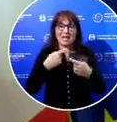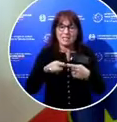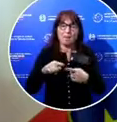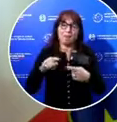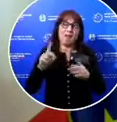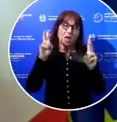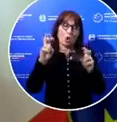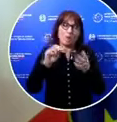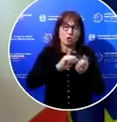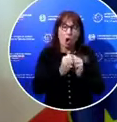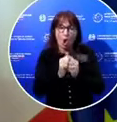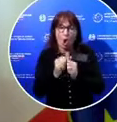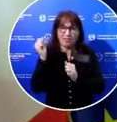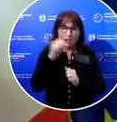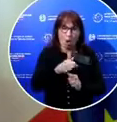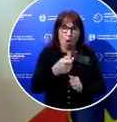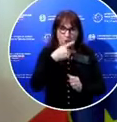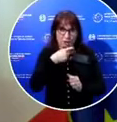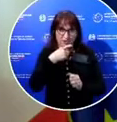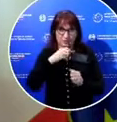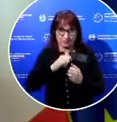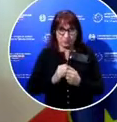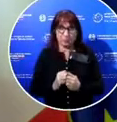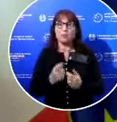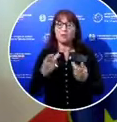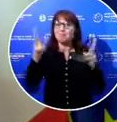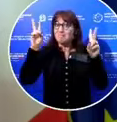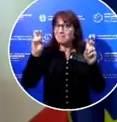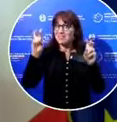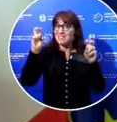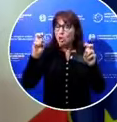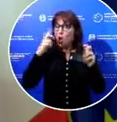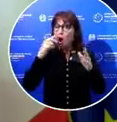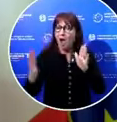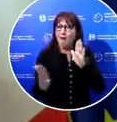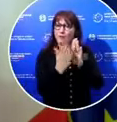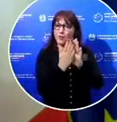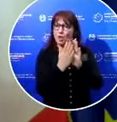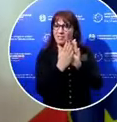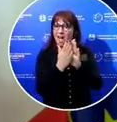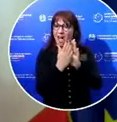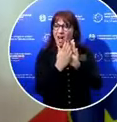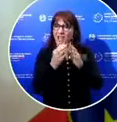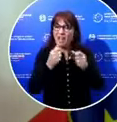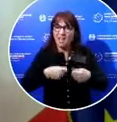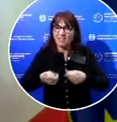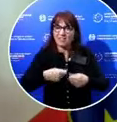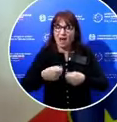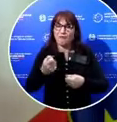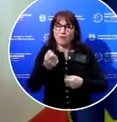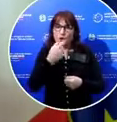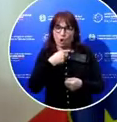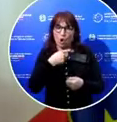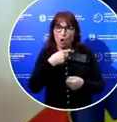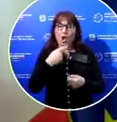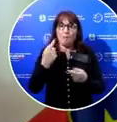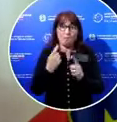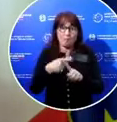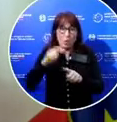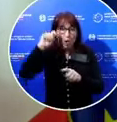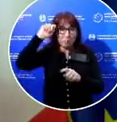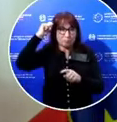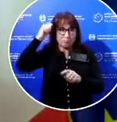di stupefacenti e precursori chimici intitolata «Affrontare il traffico di droga e la criminalità organizzata seguendo